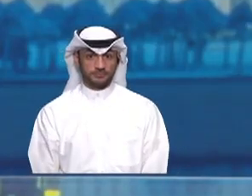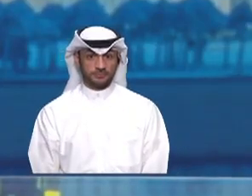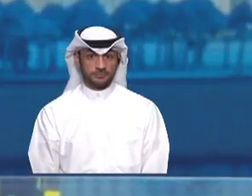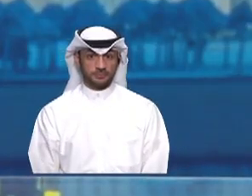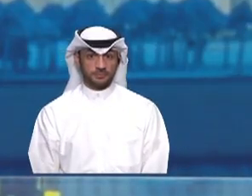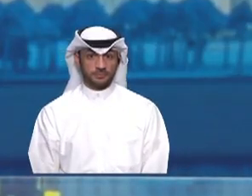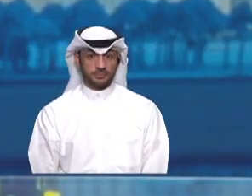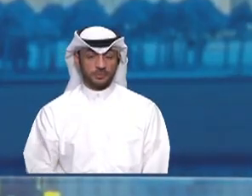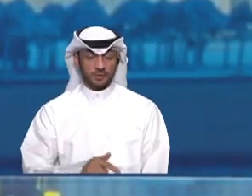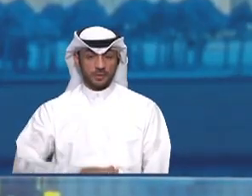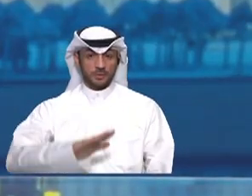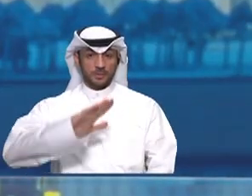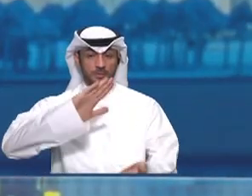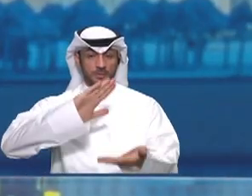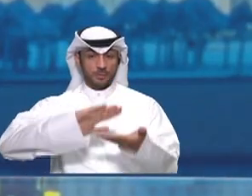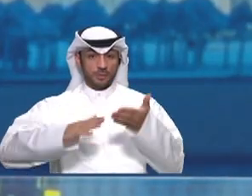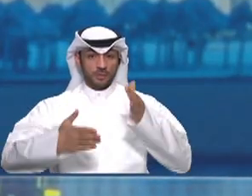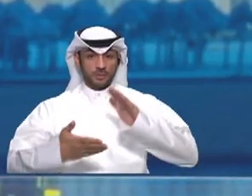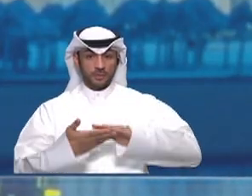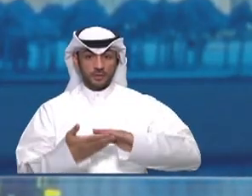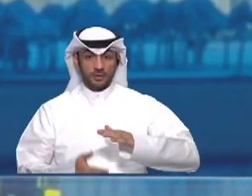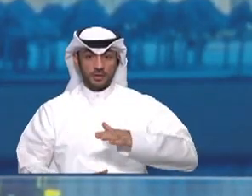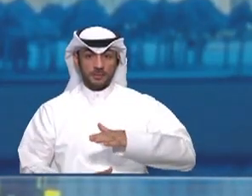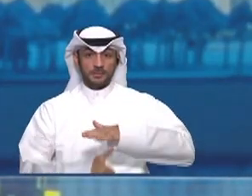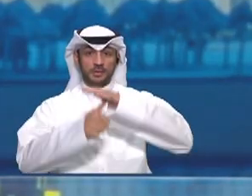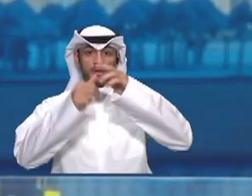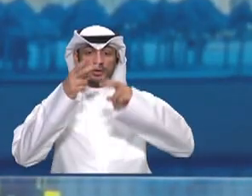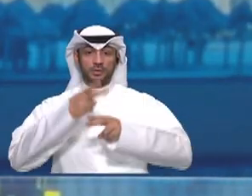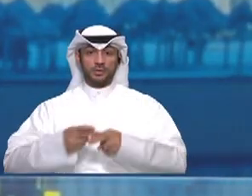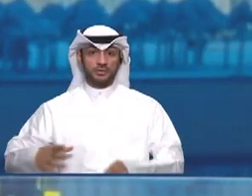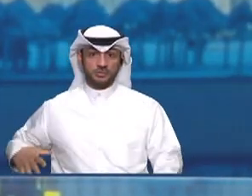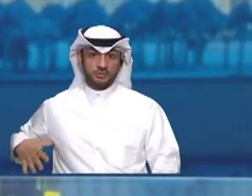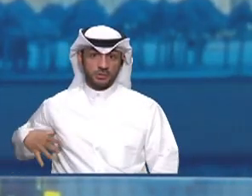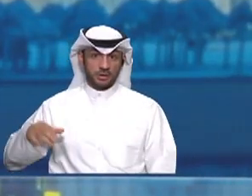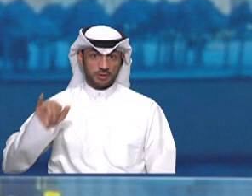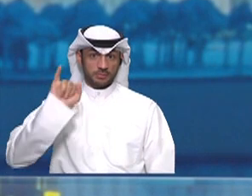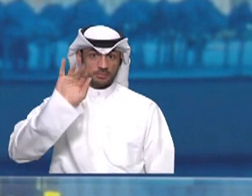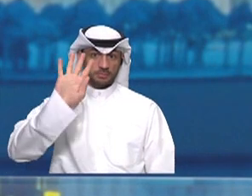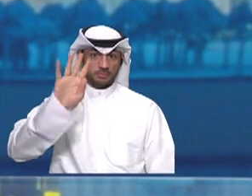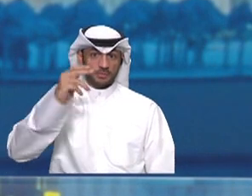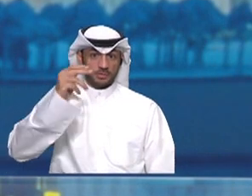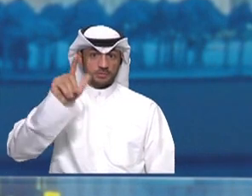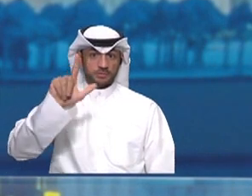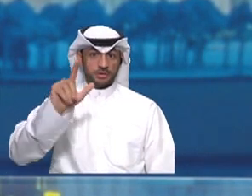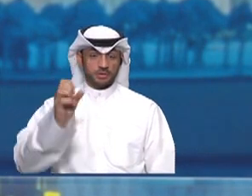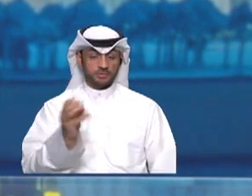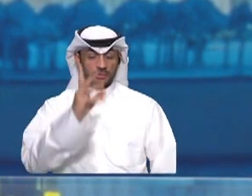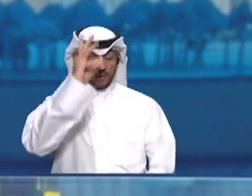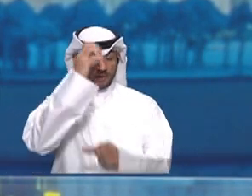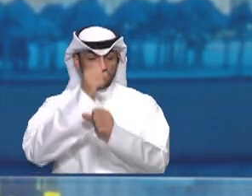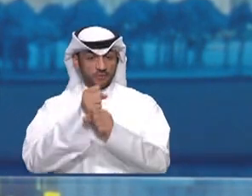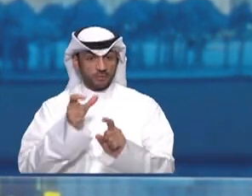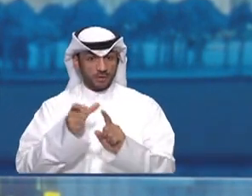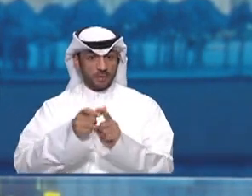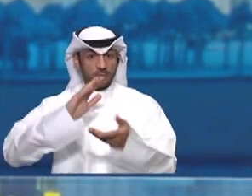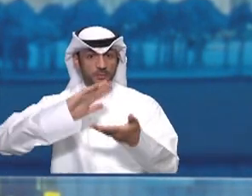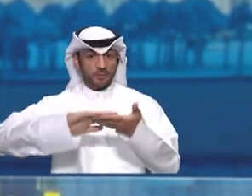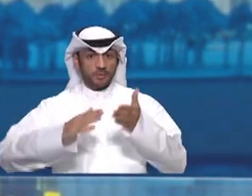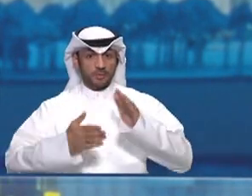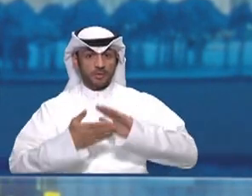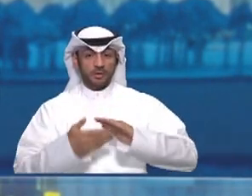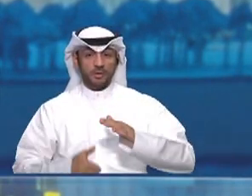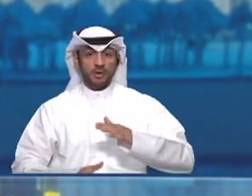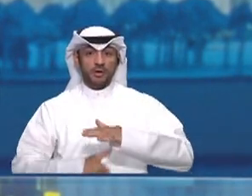بحضور ممثل حضرة صاحب السمو أمير البلاد الشيخ مشعل أحمد الجابر الصباح حفظه الله ورعاه، سمو الشيخ أحمد عبد الله